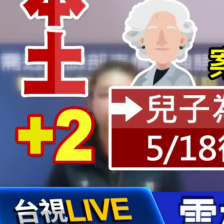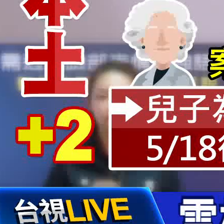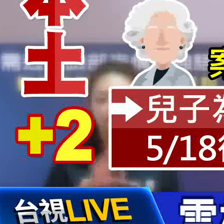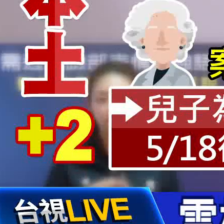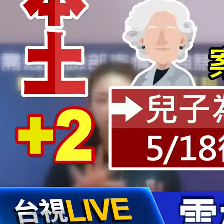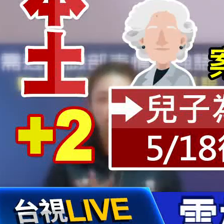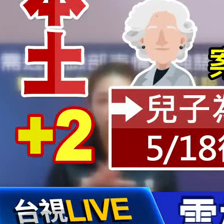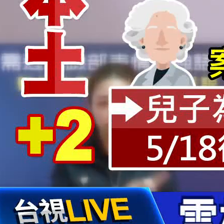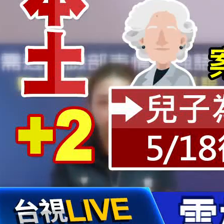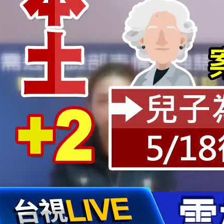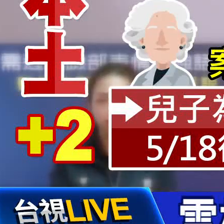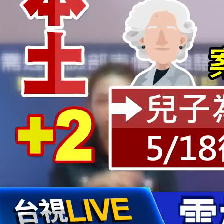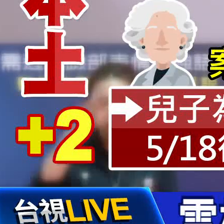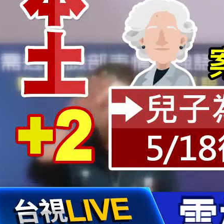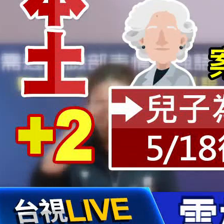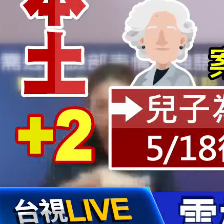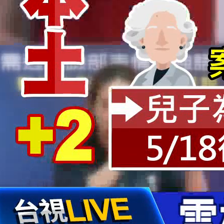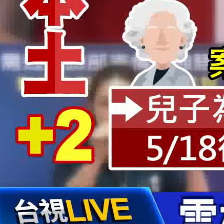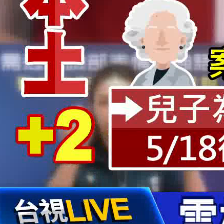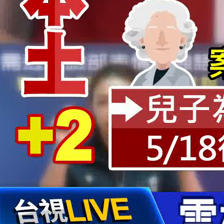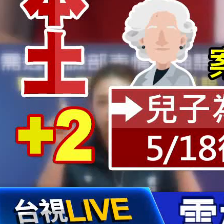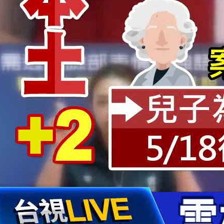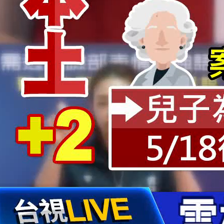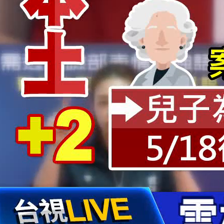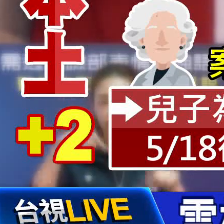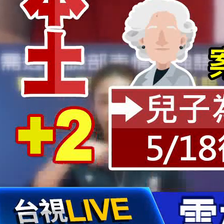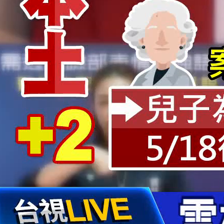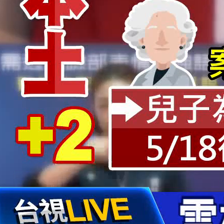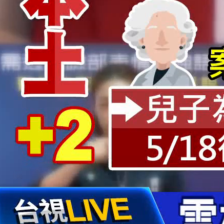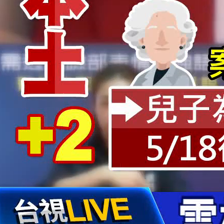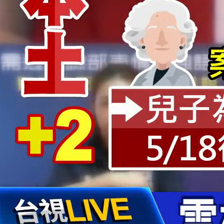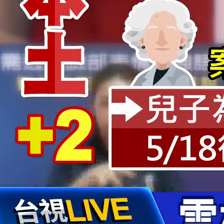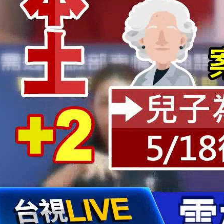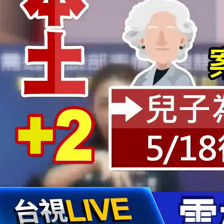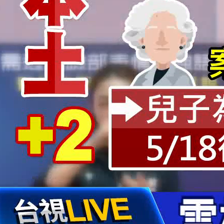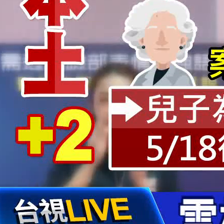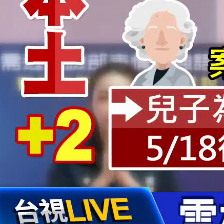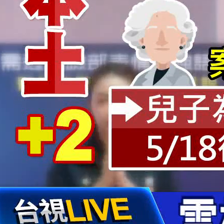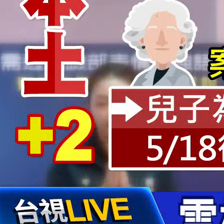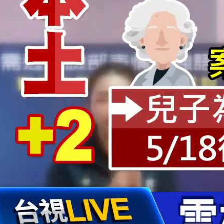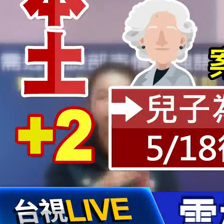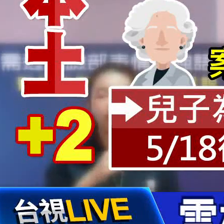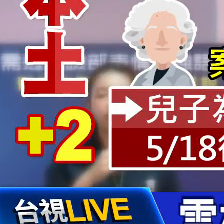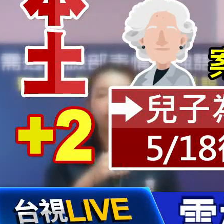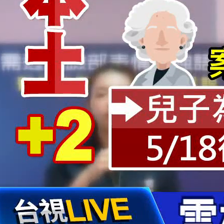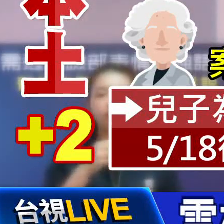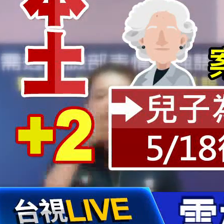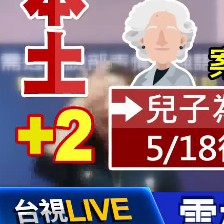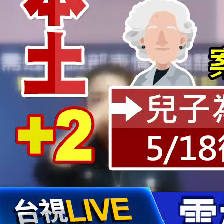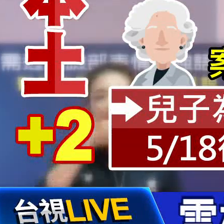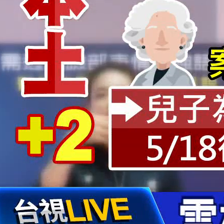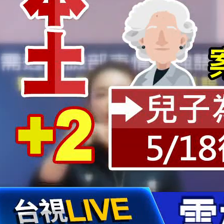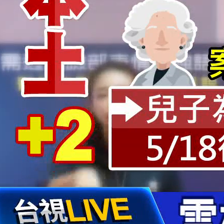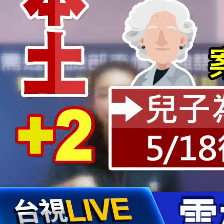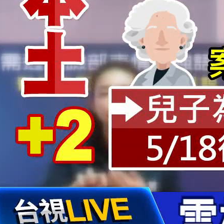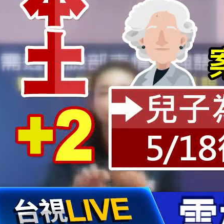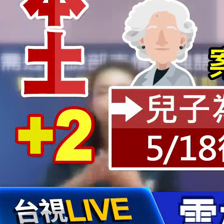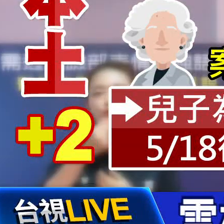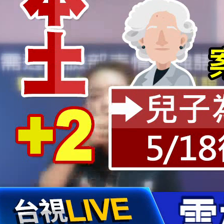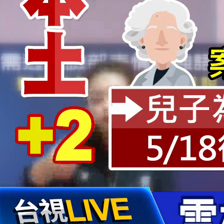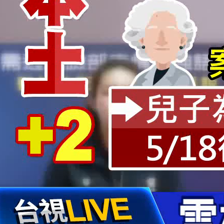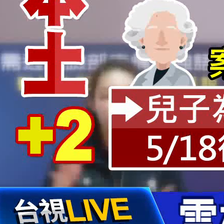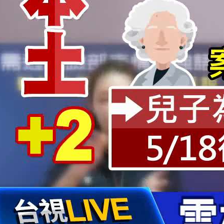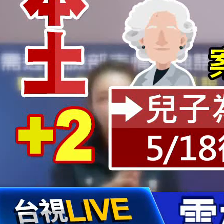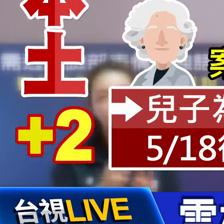台大医院也要开设持续性的快筛站，希望从疫情热区返乡的民众都可以前往筛检。而前一